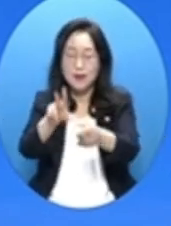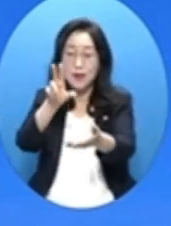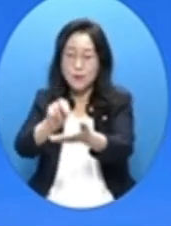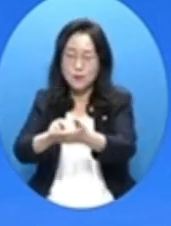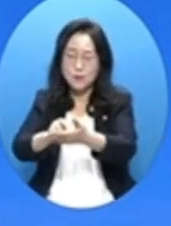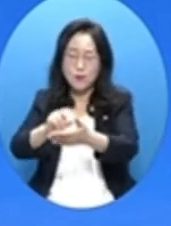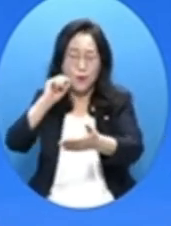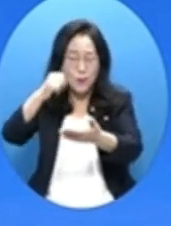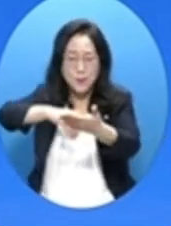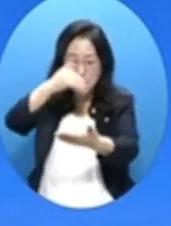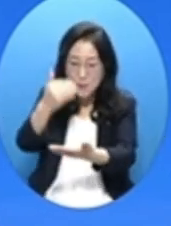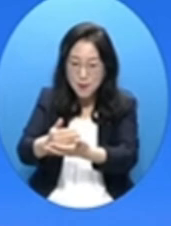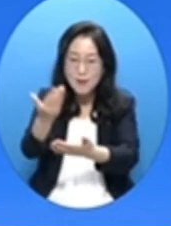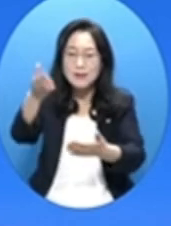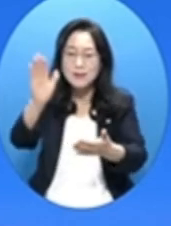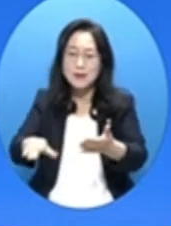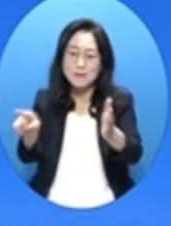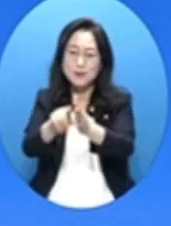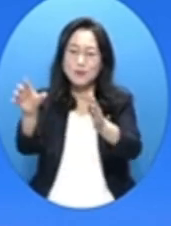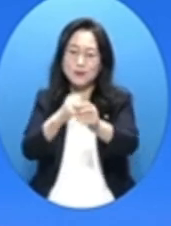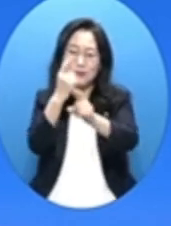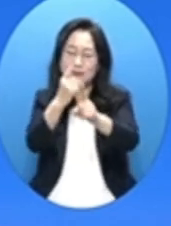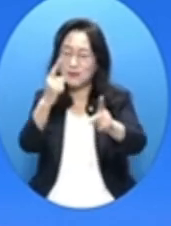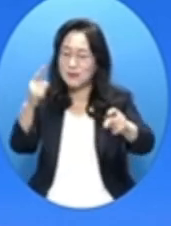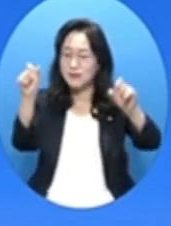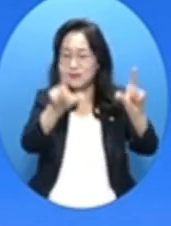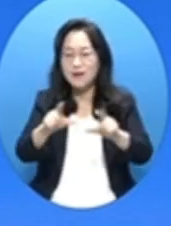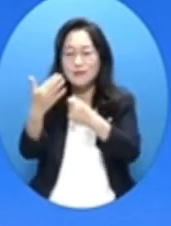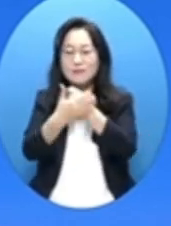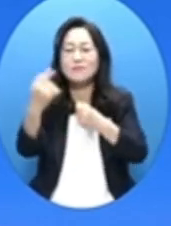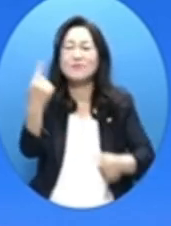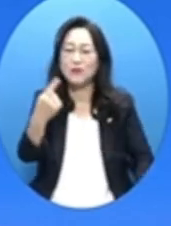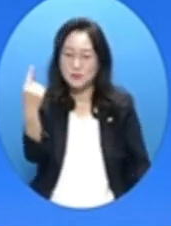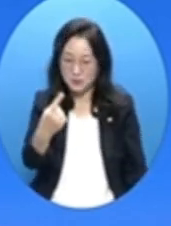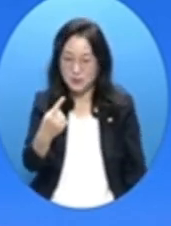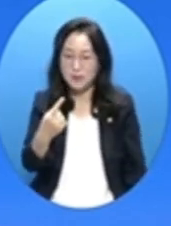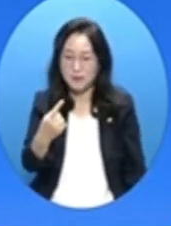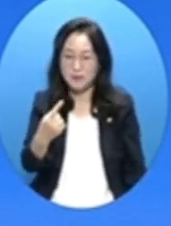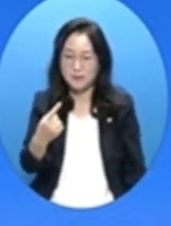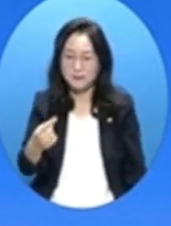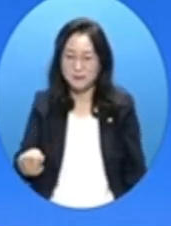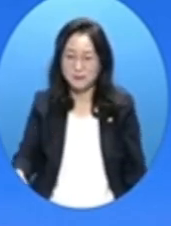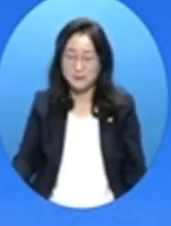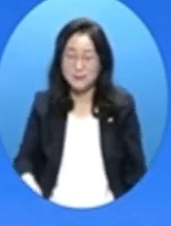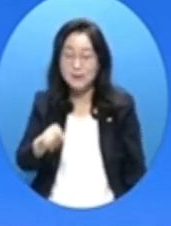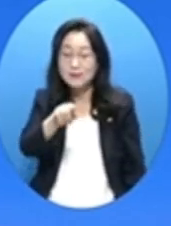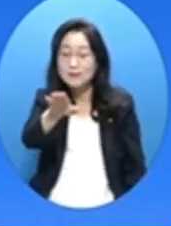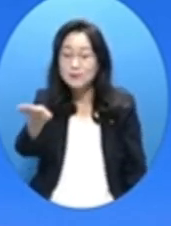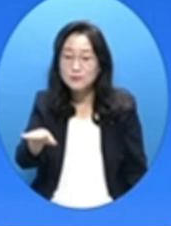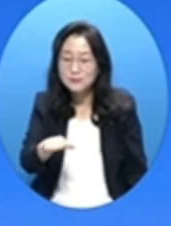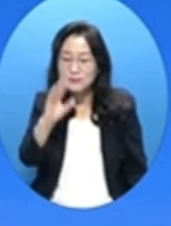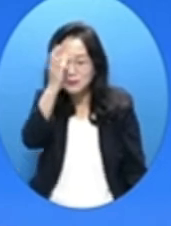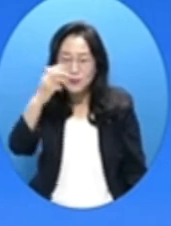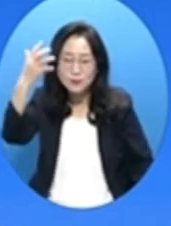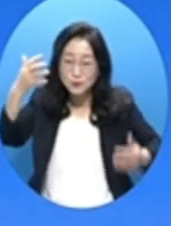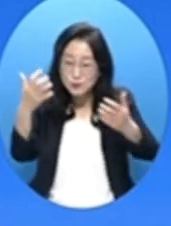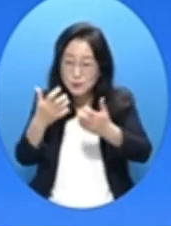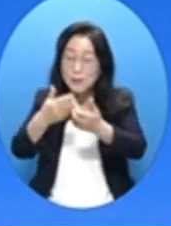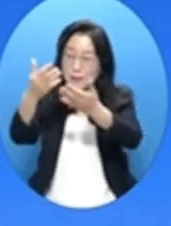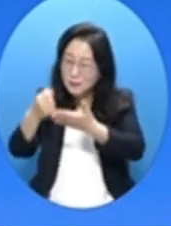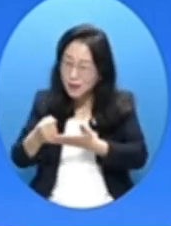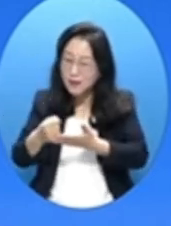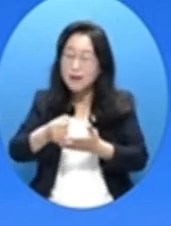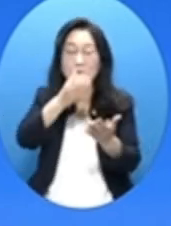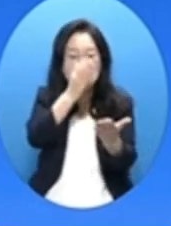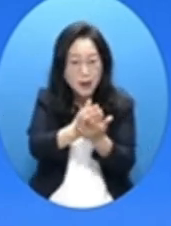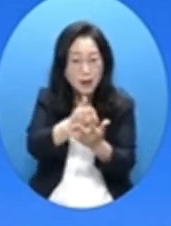많은 세상 속에서도 믿음으로 승리하며 살아갈 수 있는 은혜가 임하게 되는 것입니다. 그러므로 성령 충만을 받아도 되고 안